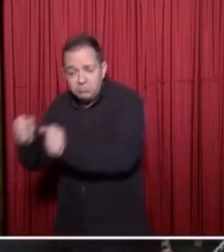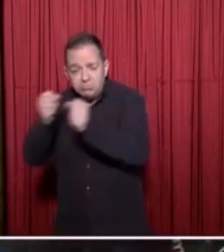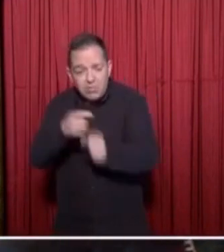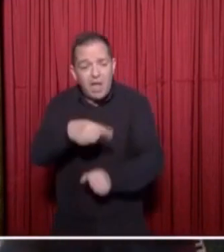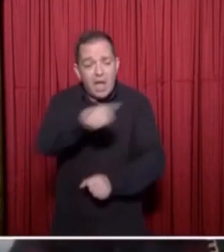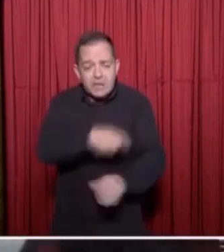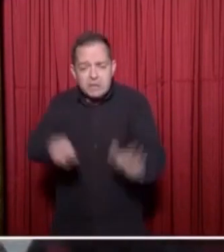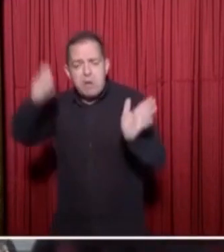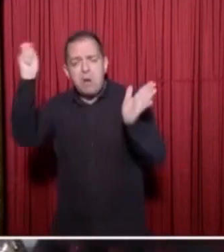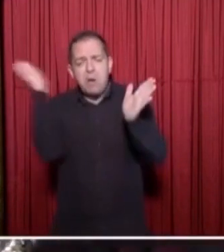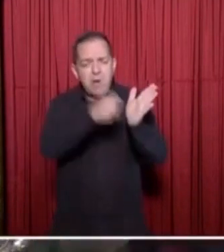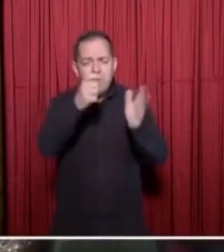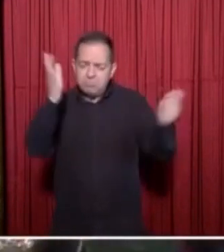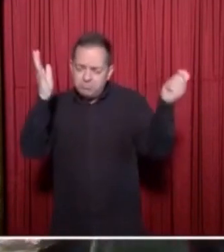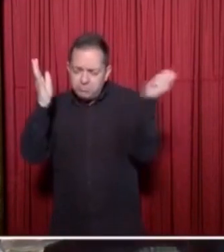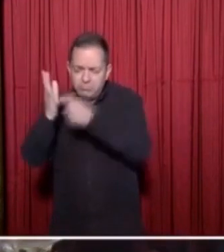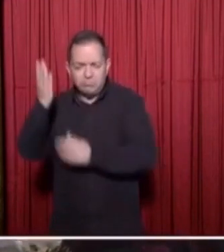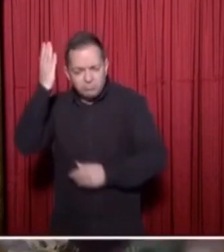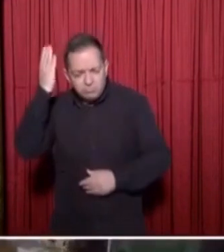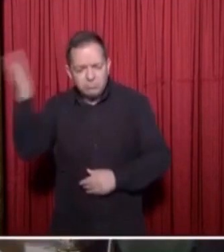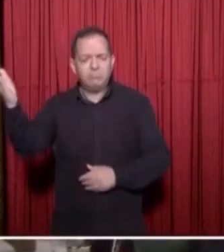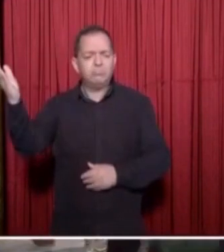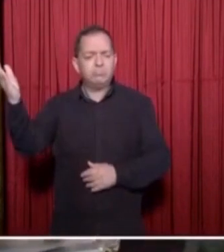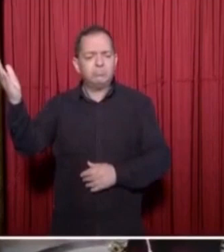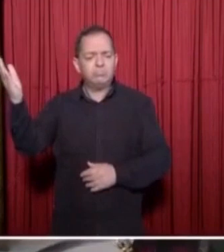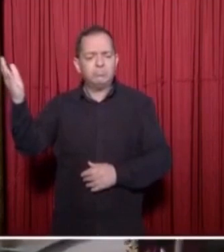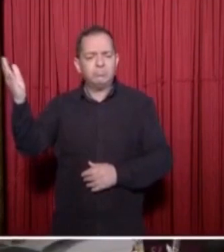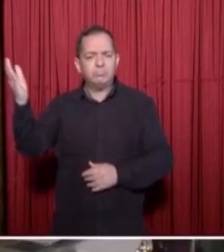το σταυρώσε αυτό.